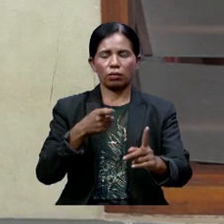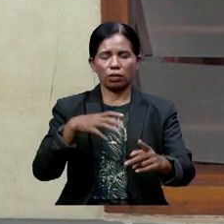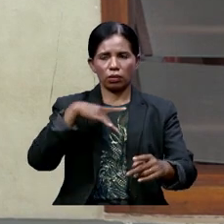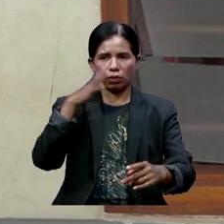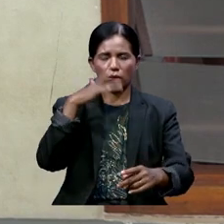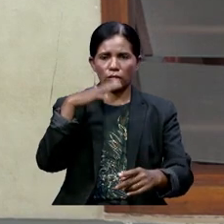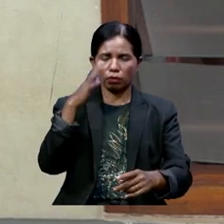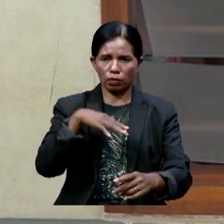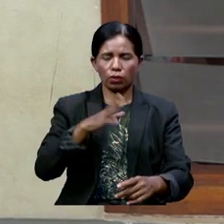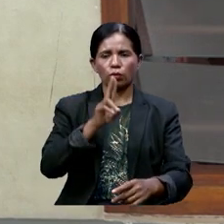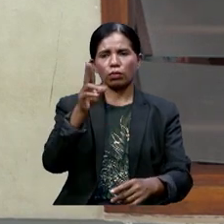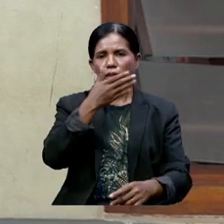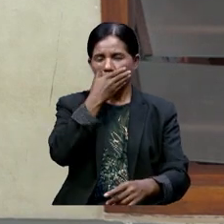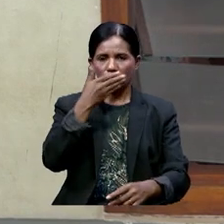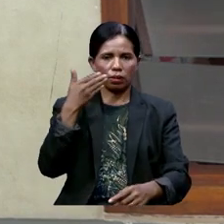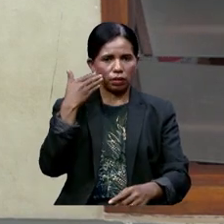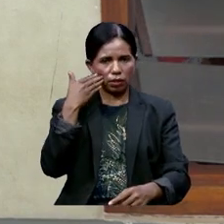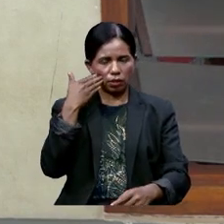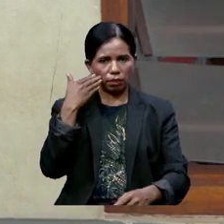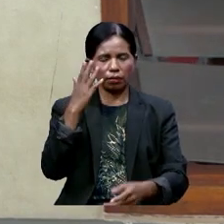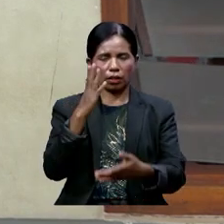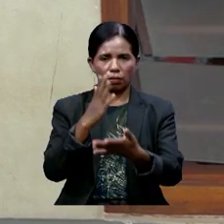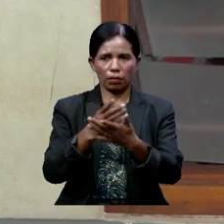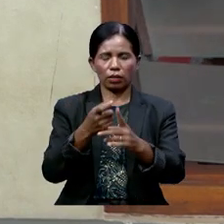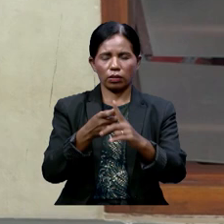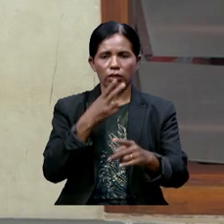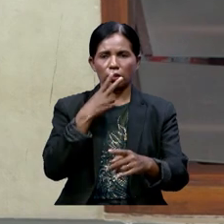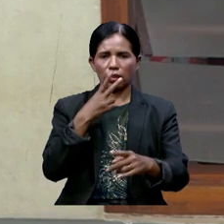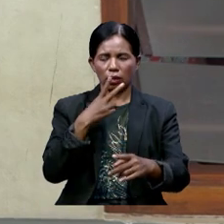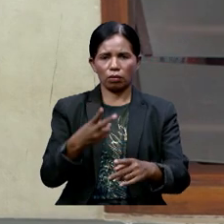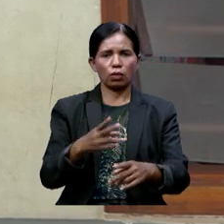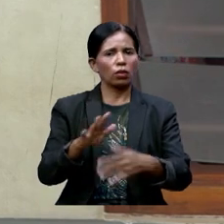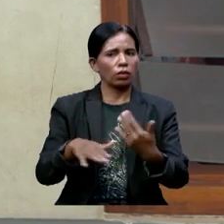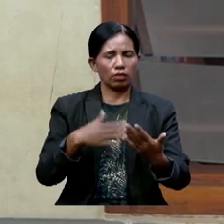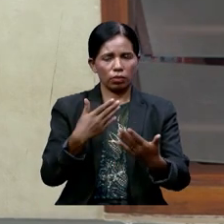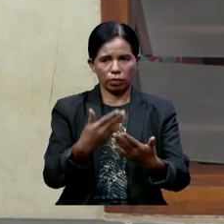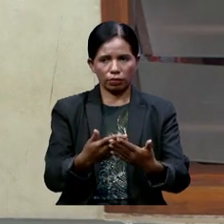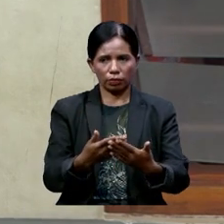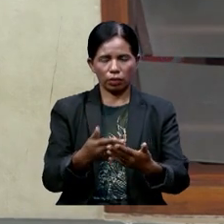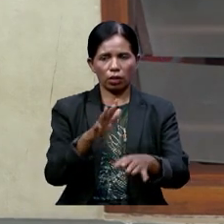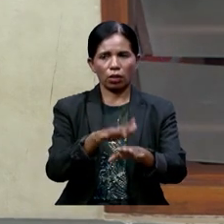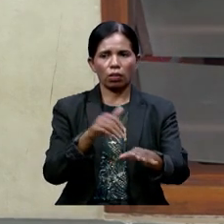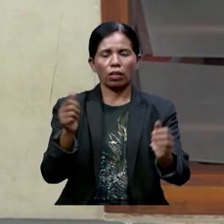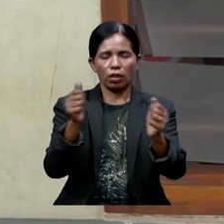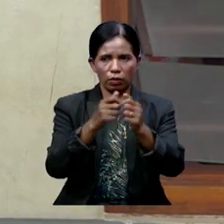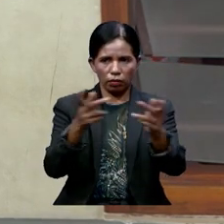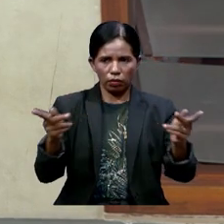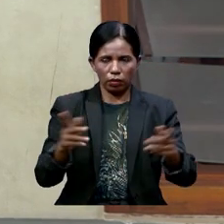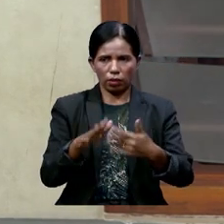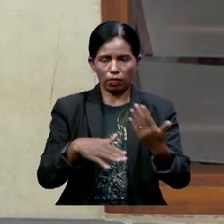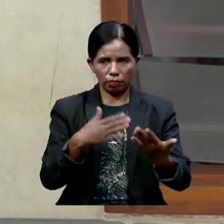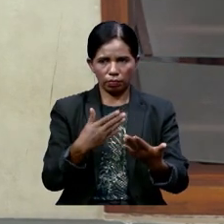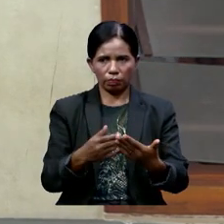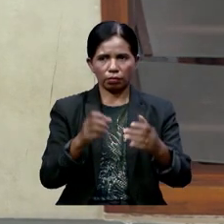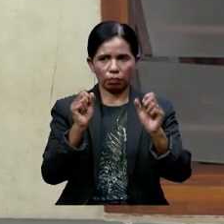uza masker evita ang usi sigaru suar buat hirak neve mag faktores ambientales